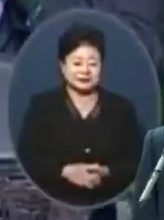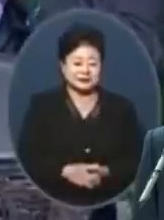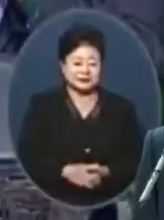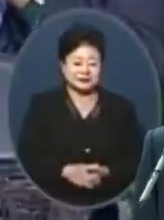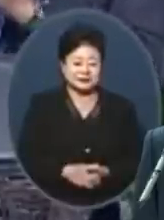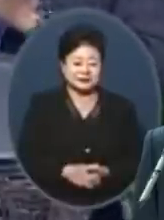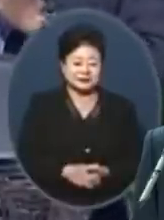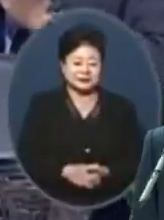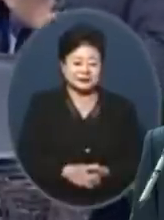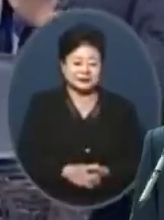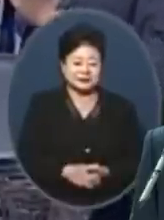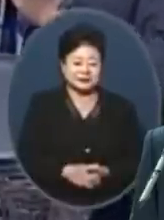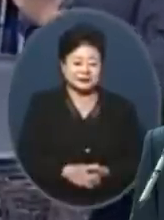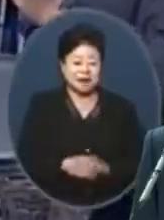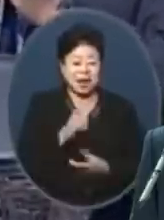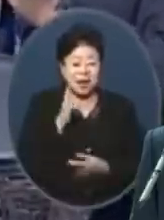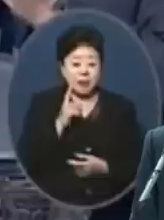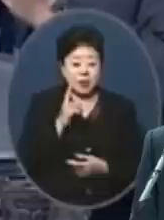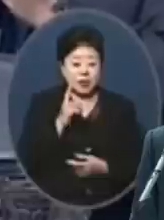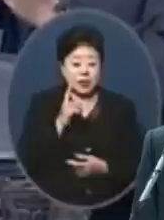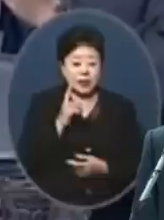will happen to them. 한 번은